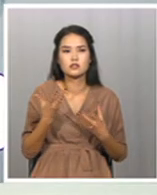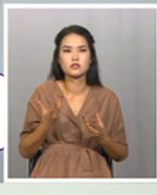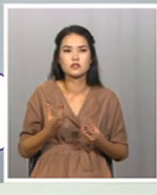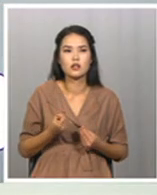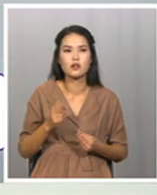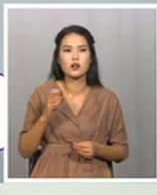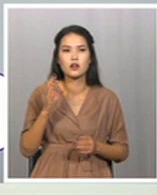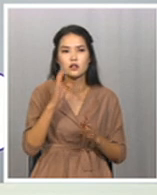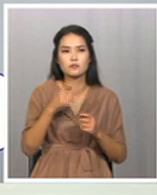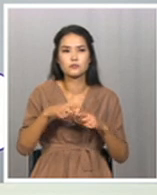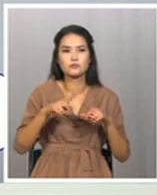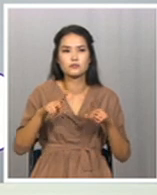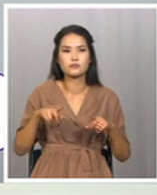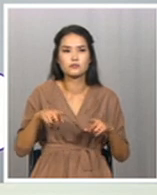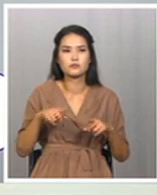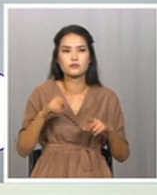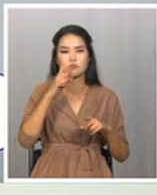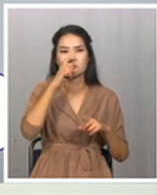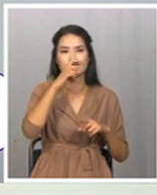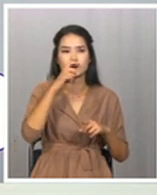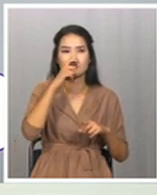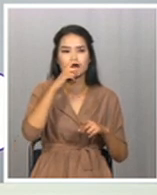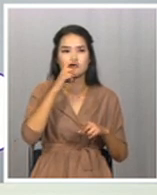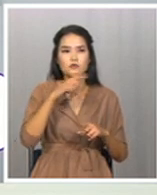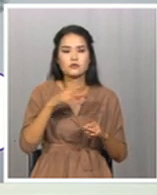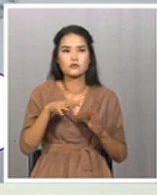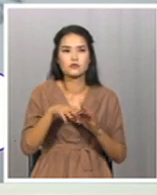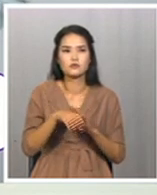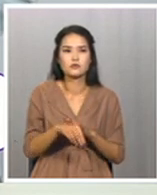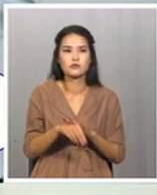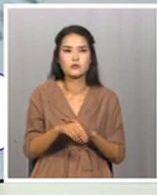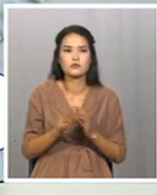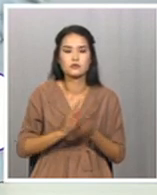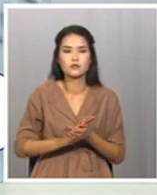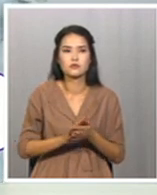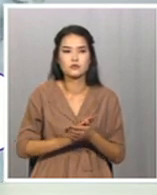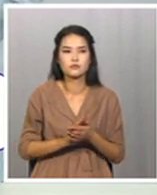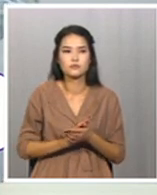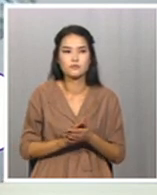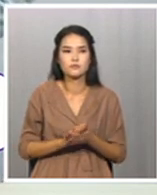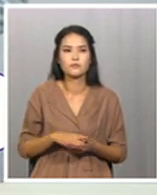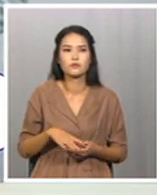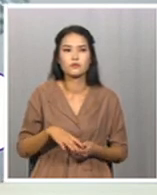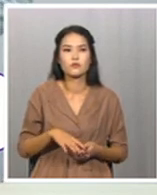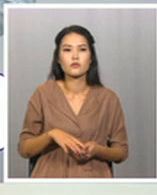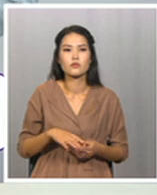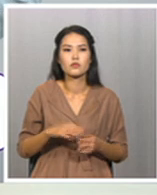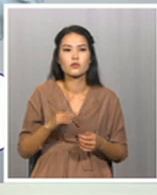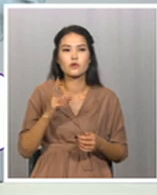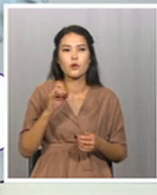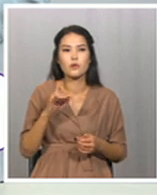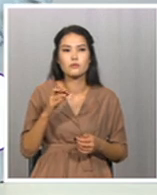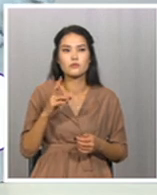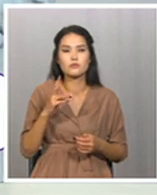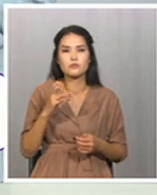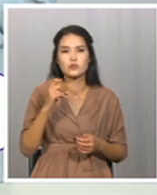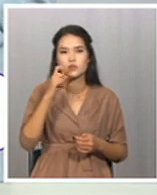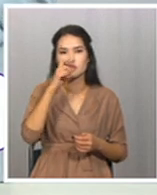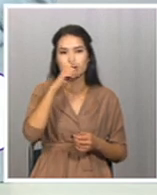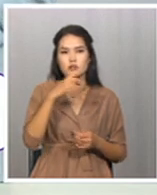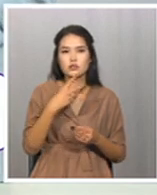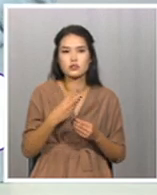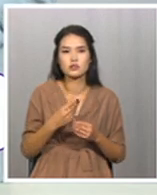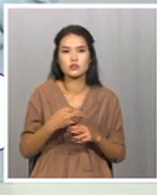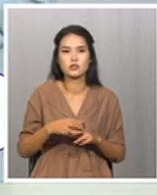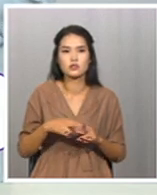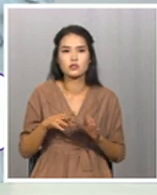Натрий гидроксиді газдарды өзіне жақсы сіңіреді, сонымен қатар көмір қышқылын да өзіне жақсы сіңіретін болғандықтан